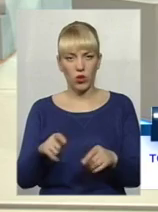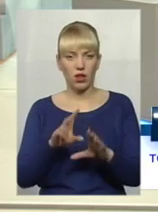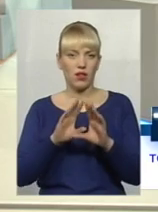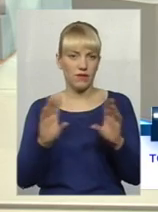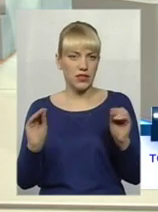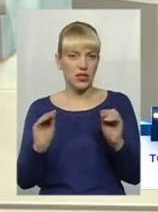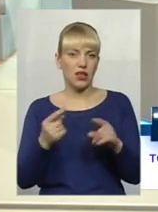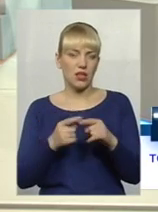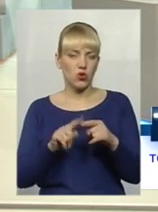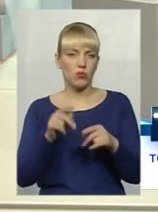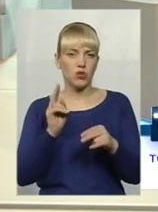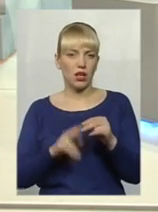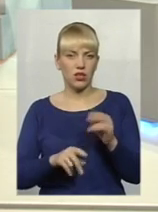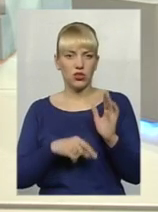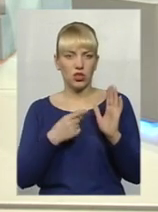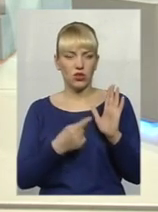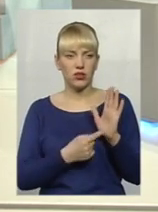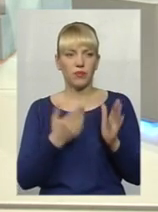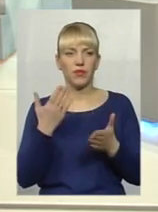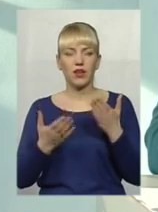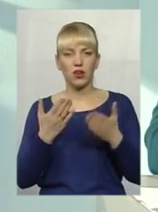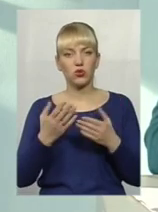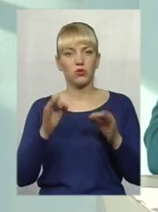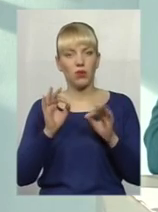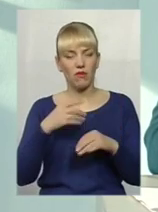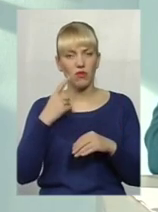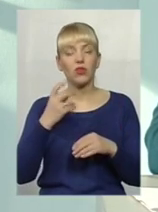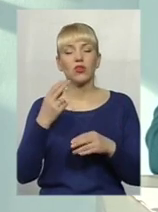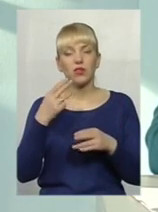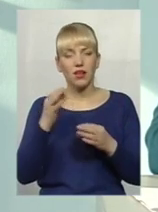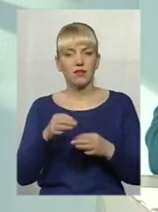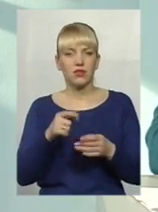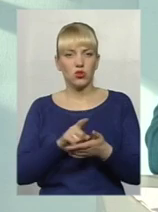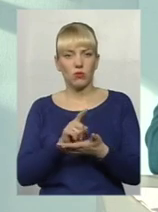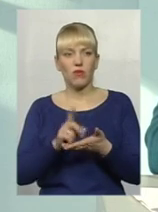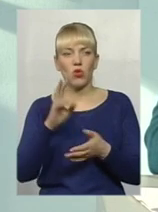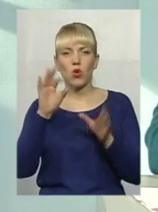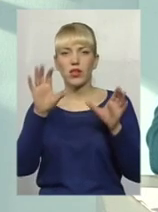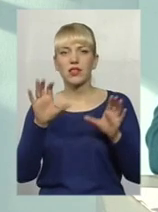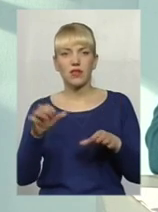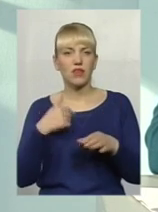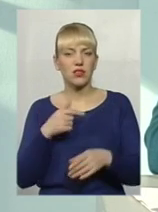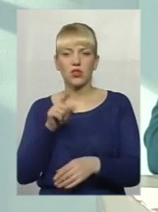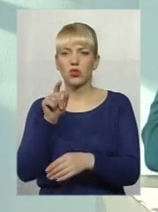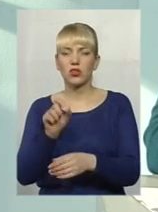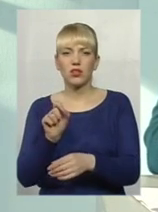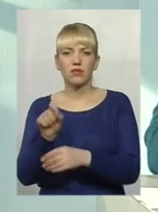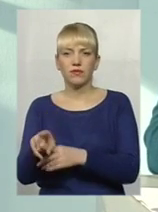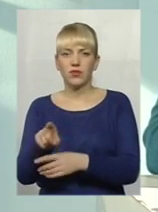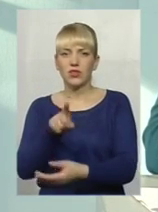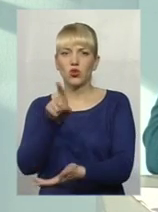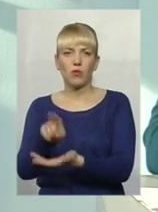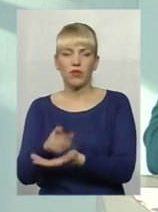цьому закінчилось. Якщо розсудливо, то зобов'язані, але я ж кажу, що на законодавчому рівні їх в нас не зобов'язали, і тому вони спокійно